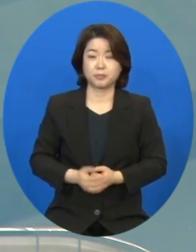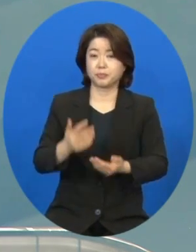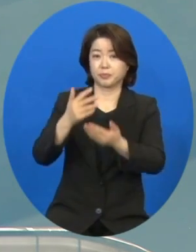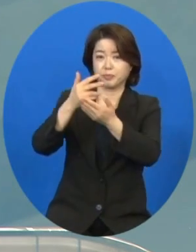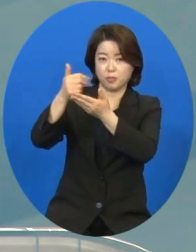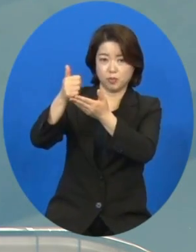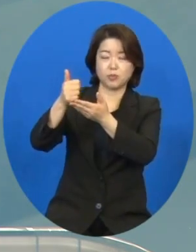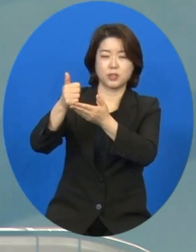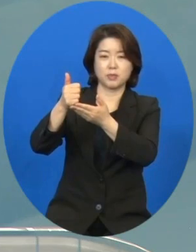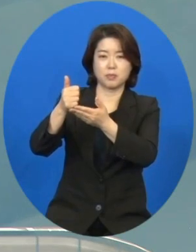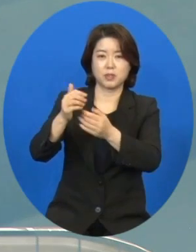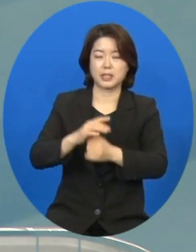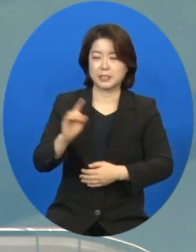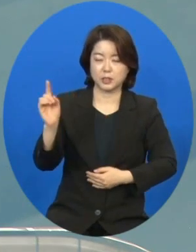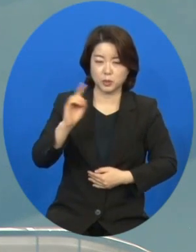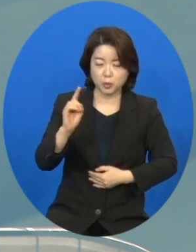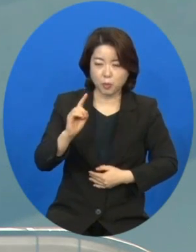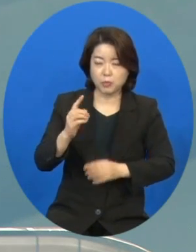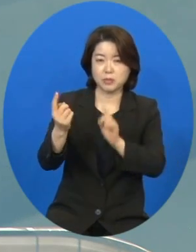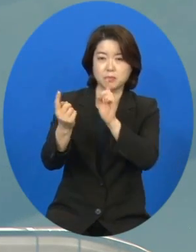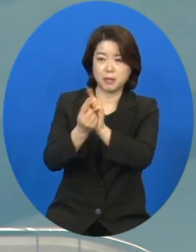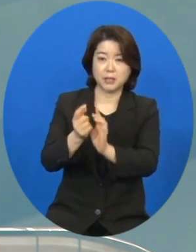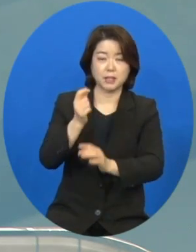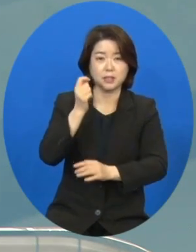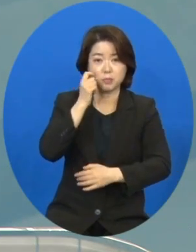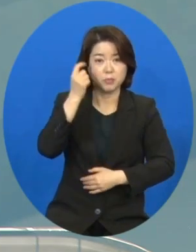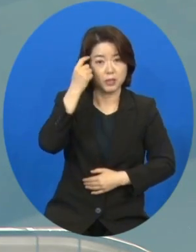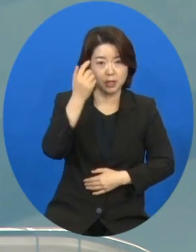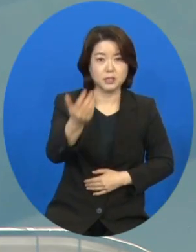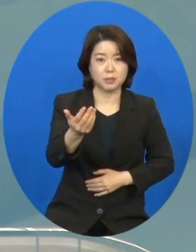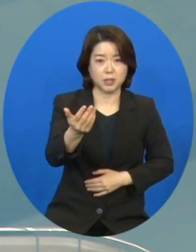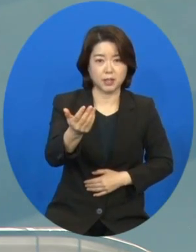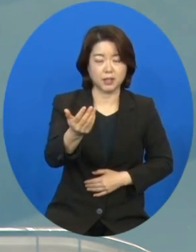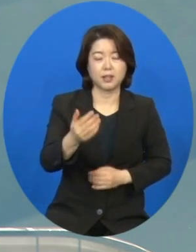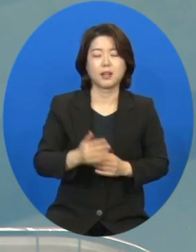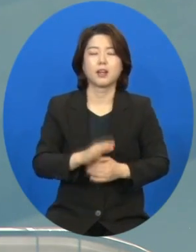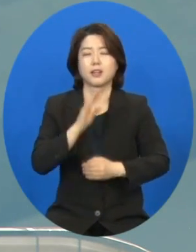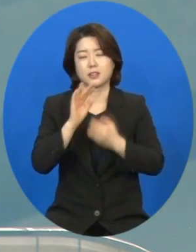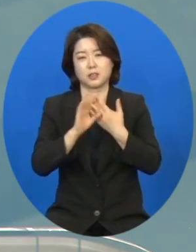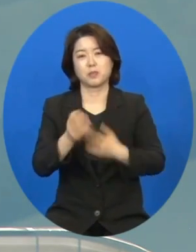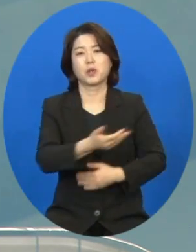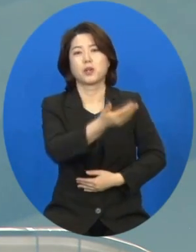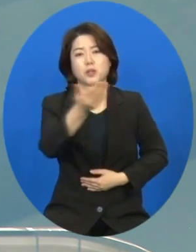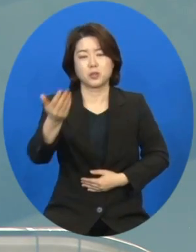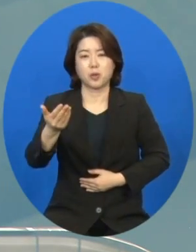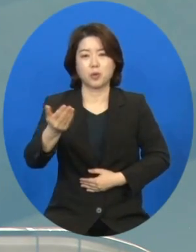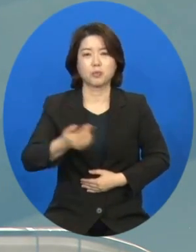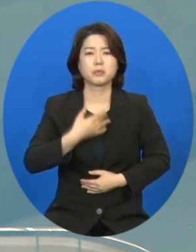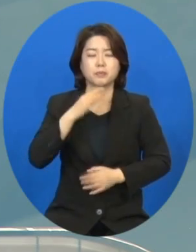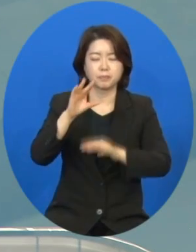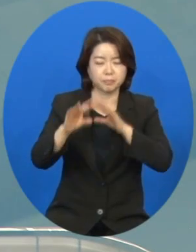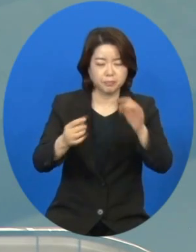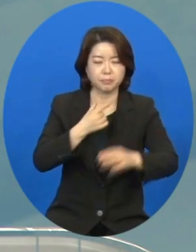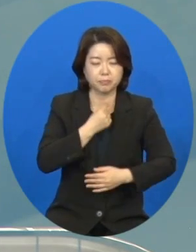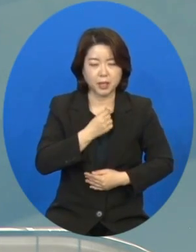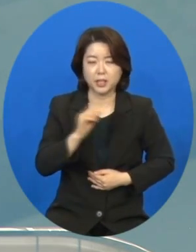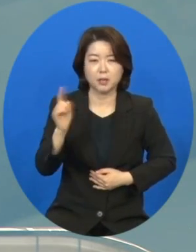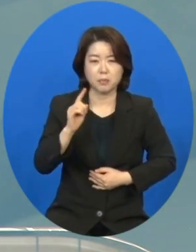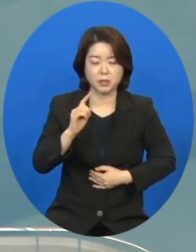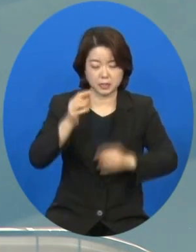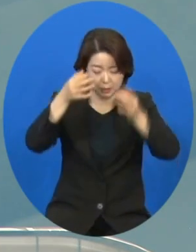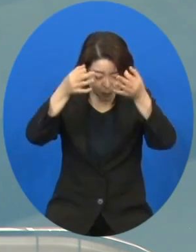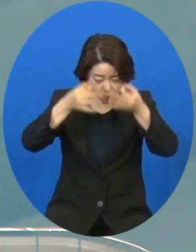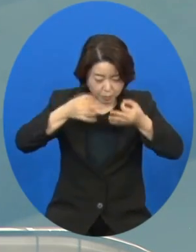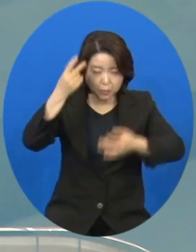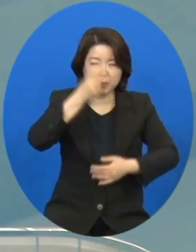주님을 도무지 만나지 못하시겠나요? 그러면 여러분의 갈망이 뭔지를 한번 삶을